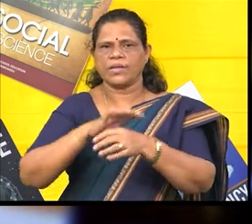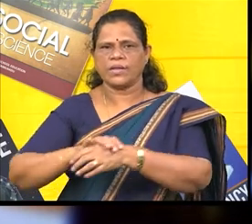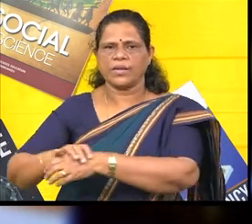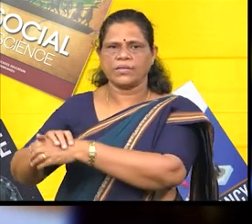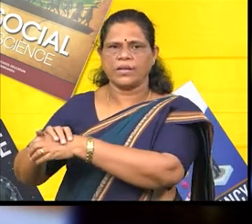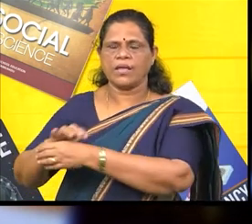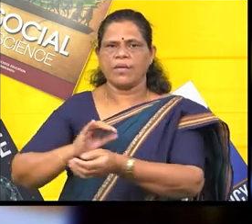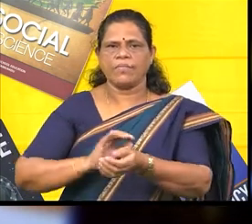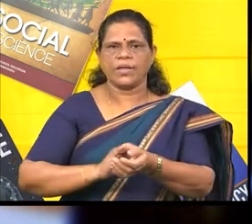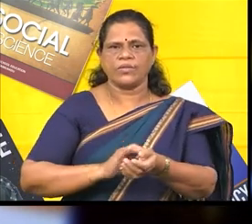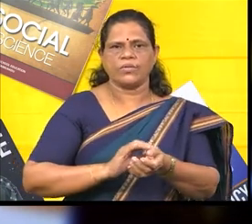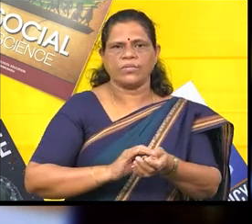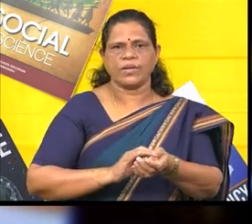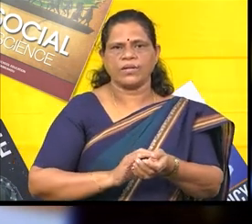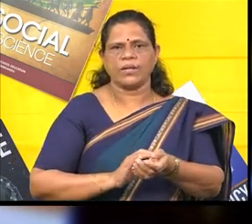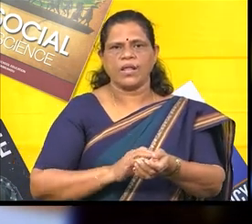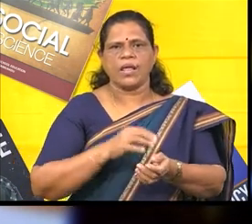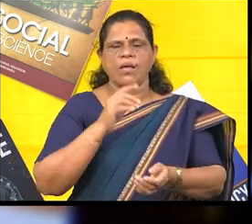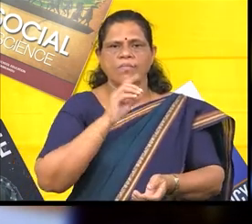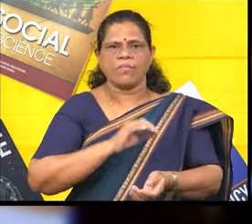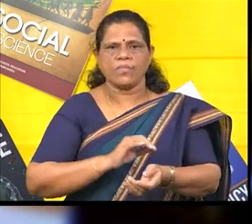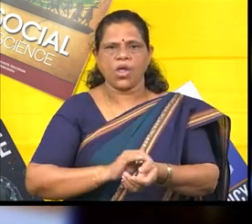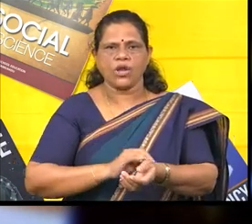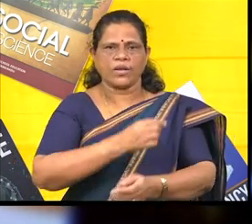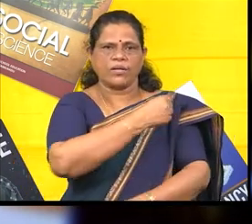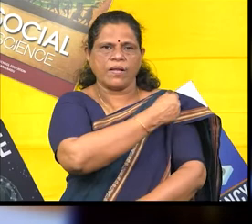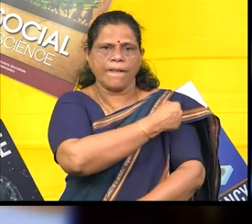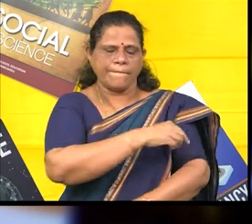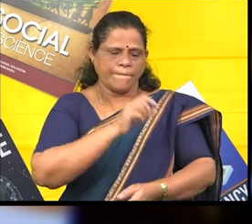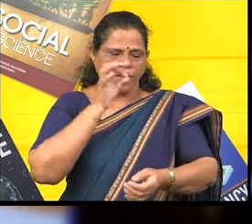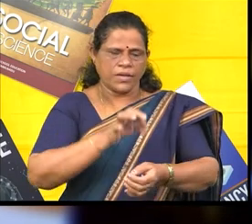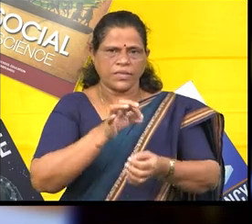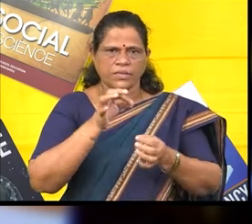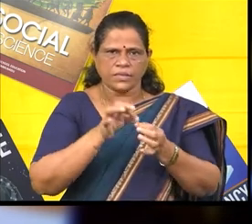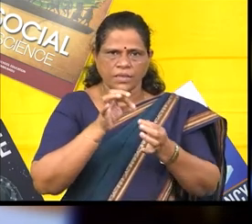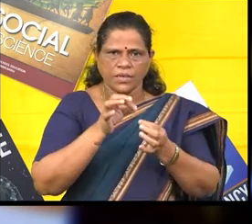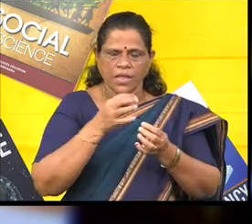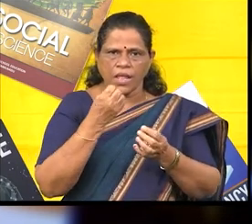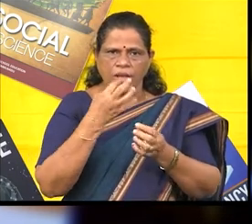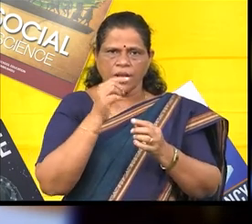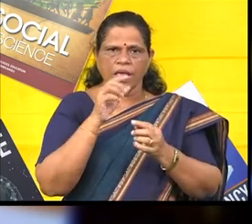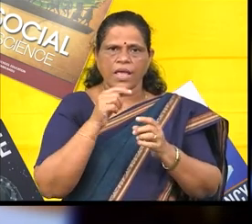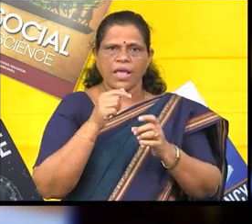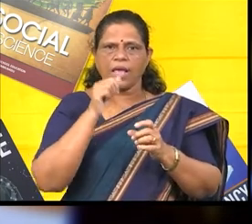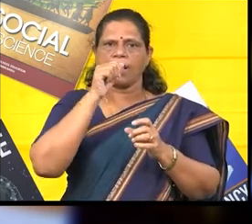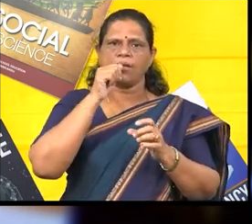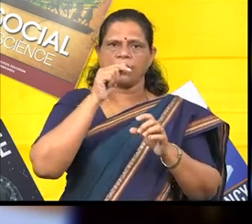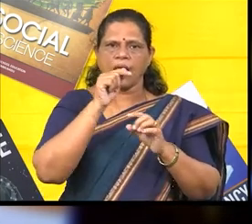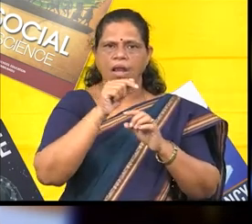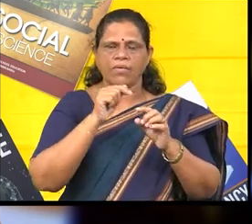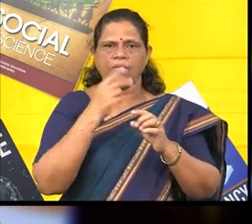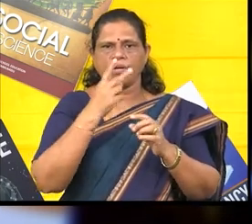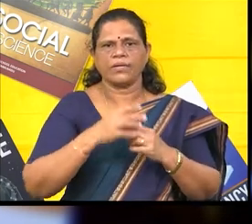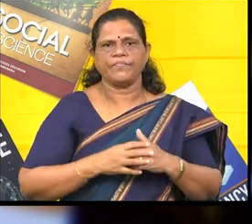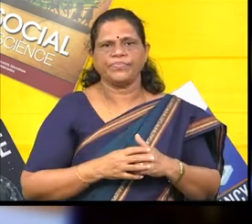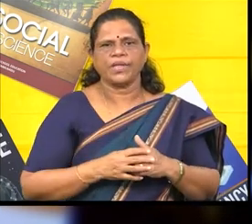செல்வார். மருத்துவமனையில் என்ன பண்ணுவார், மருத்துவர் பிளட் டெஸ்ட் எடுப்பார், அவருக்கு ரத்தத்தில் உள்ள எத்தனாலுடைய அளவு எவ்வளோன்னு ஆய்வு